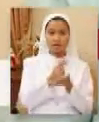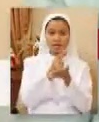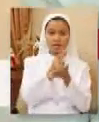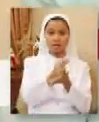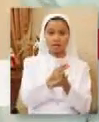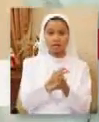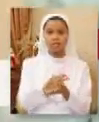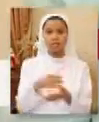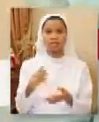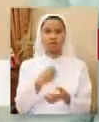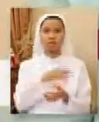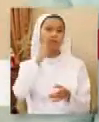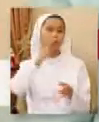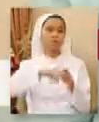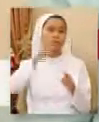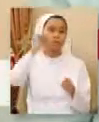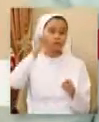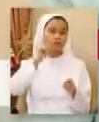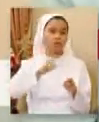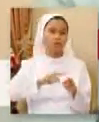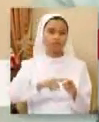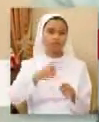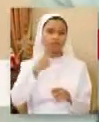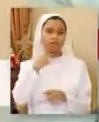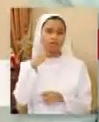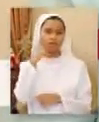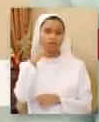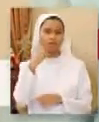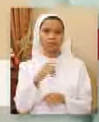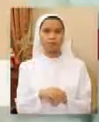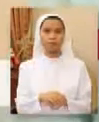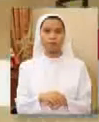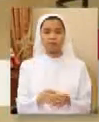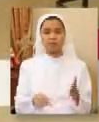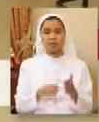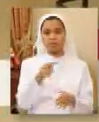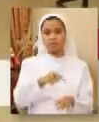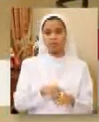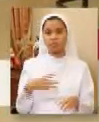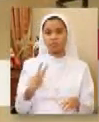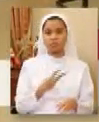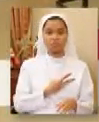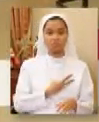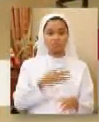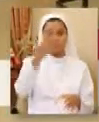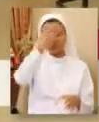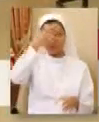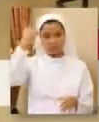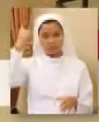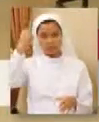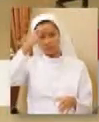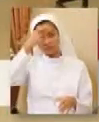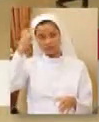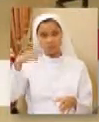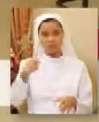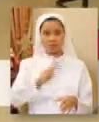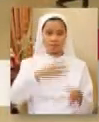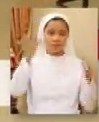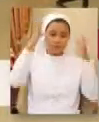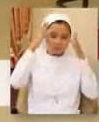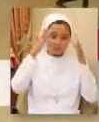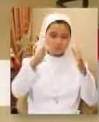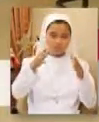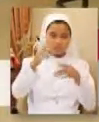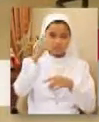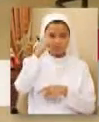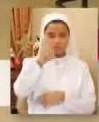mga kabataan na merong hearing and speech impairment. No? Misa nakakalimutan natin, masyado tayo naka-center sa ating